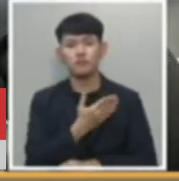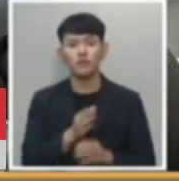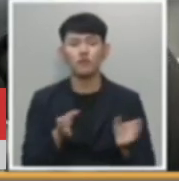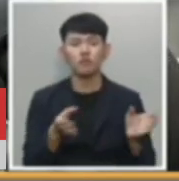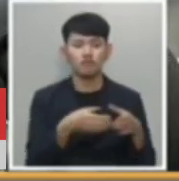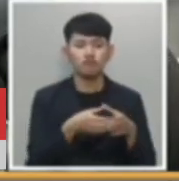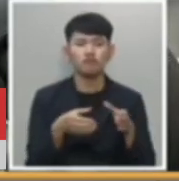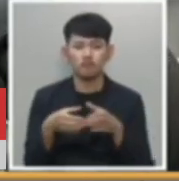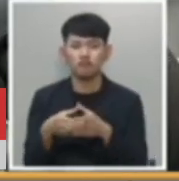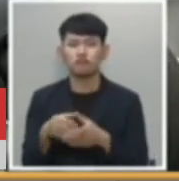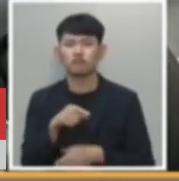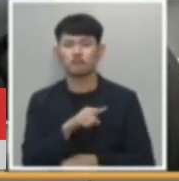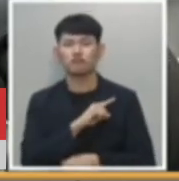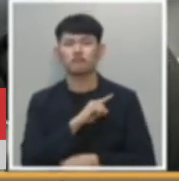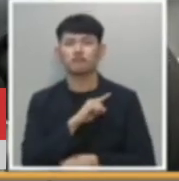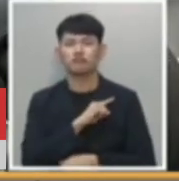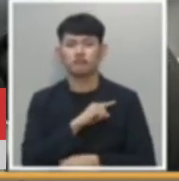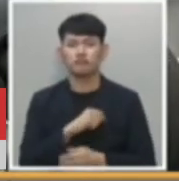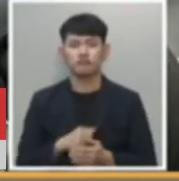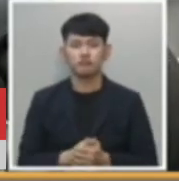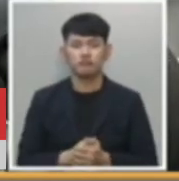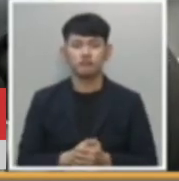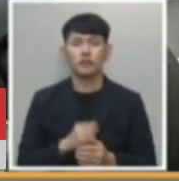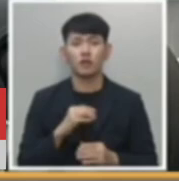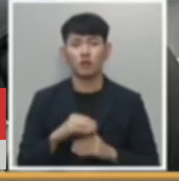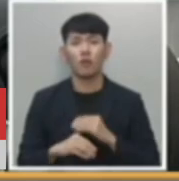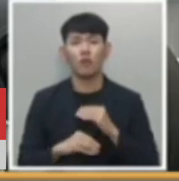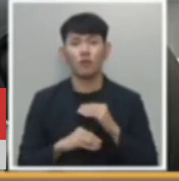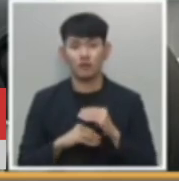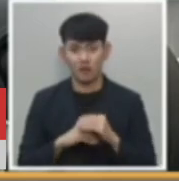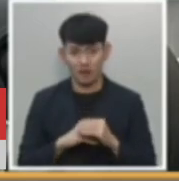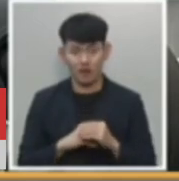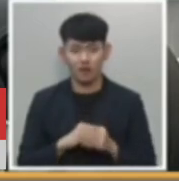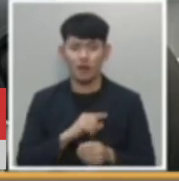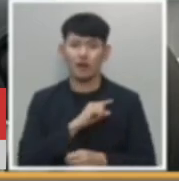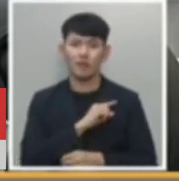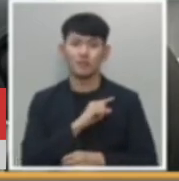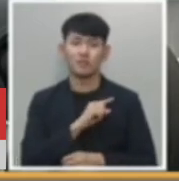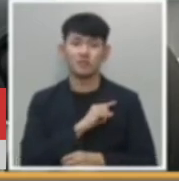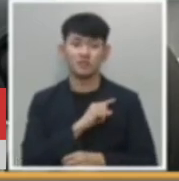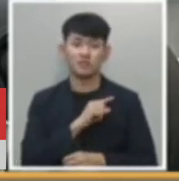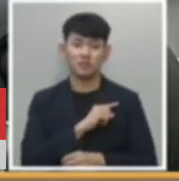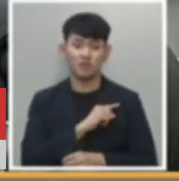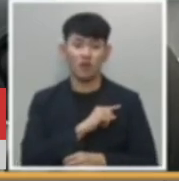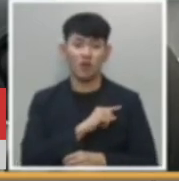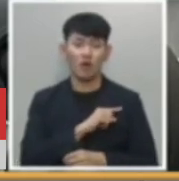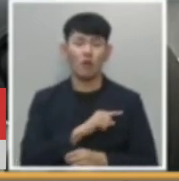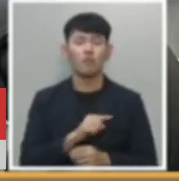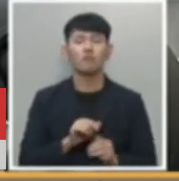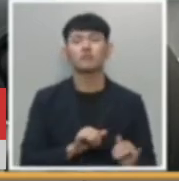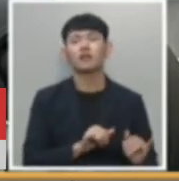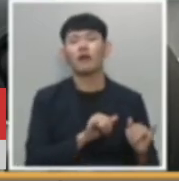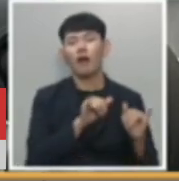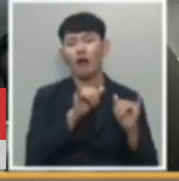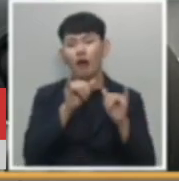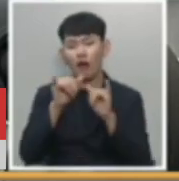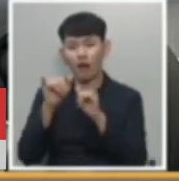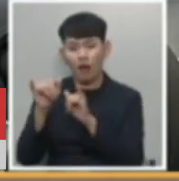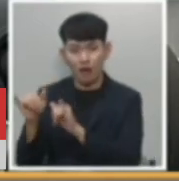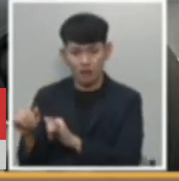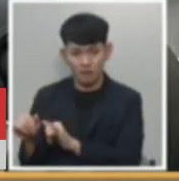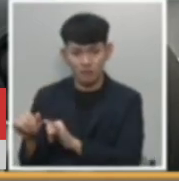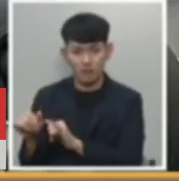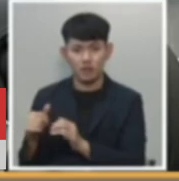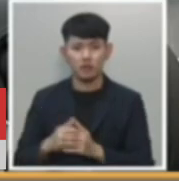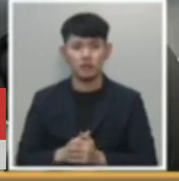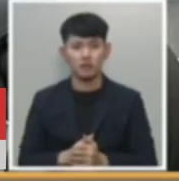นโครงการนี้ได้รับการถ่ายโอนไปที่ยังไปครึ่งขยายโอกาสครับ